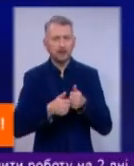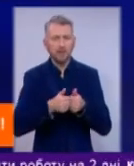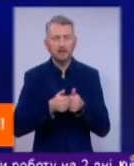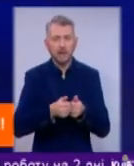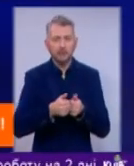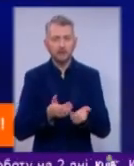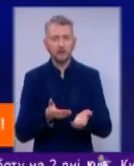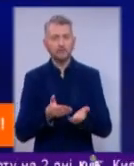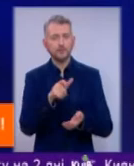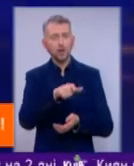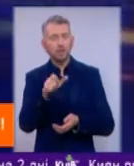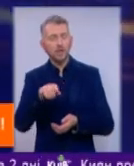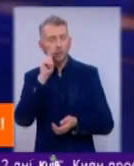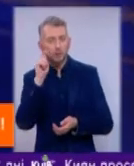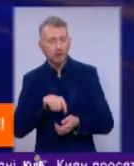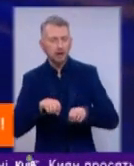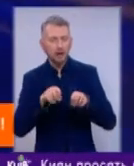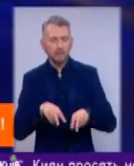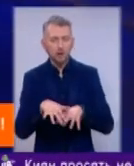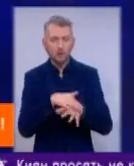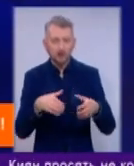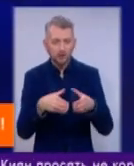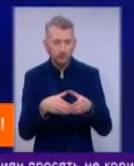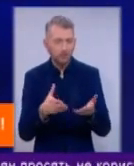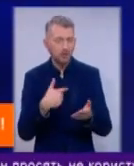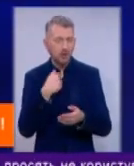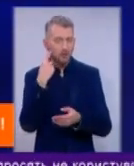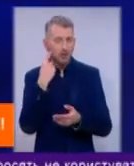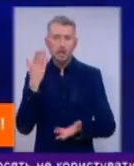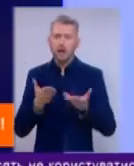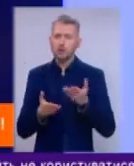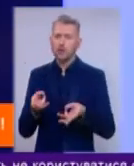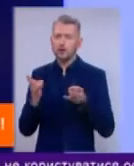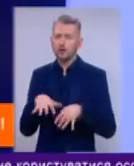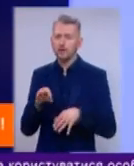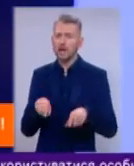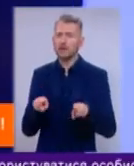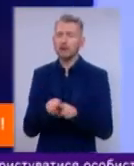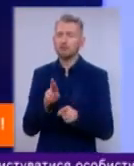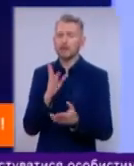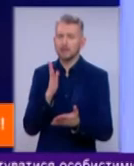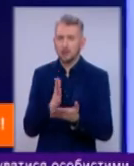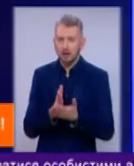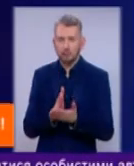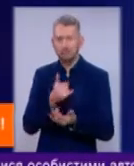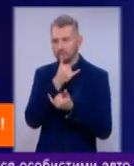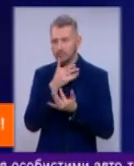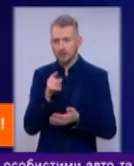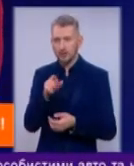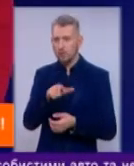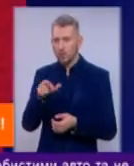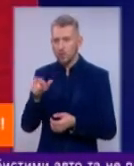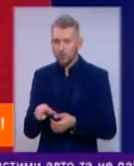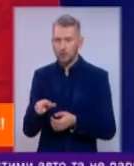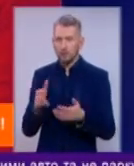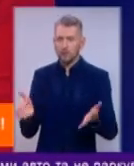партнерів, громадян України, експертного середовища? Якщо залишиться все так є і не вдасться цим людям все-таки